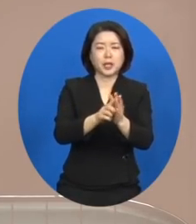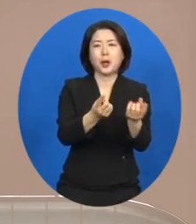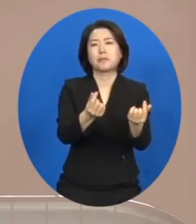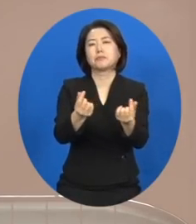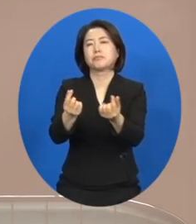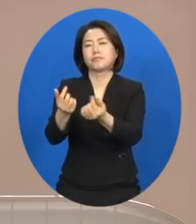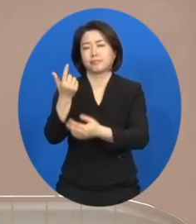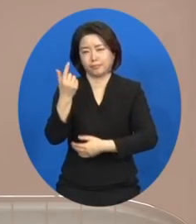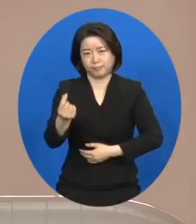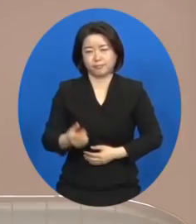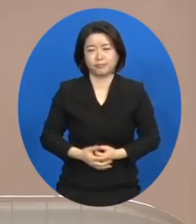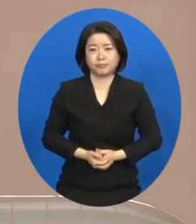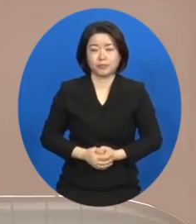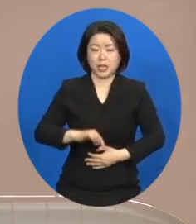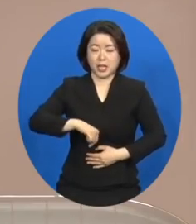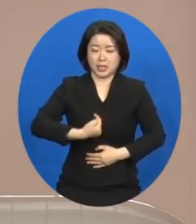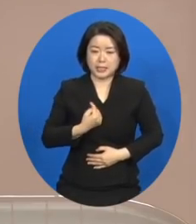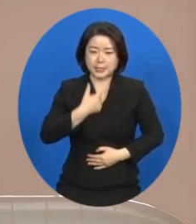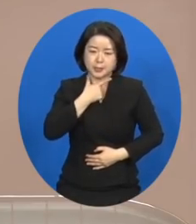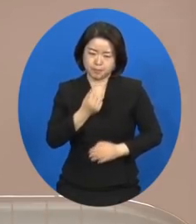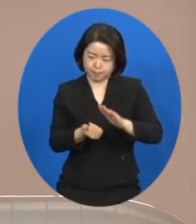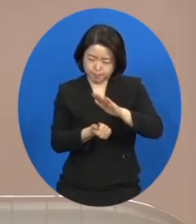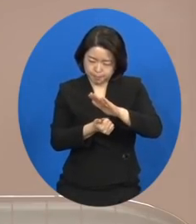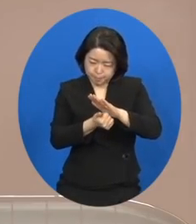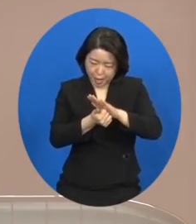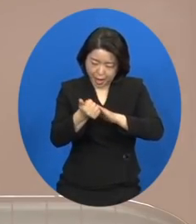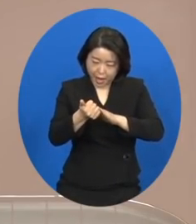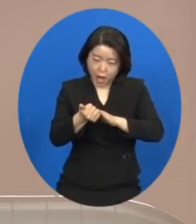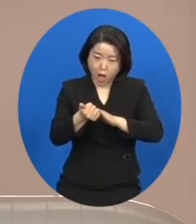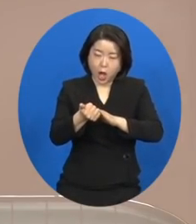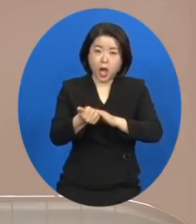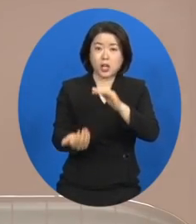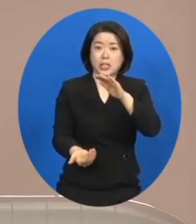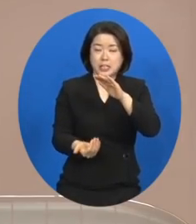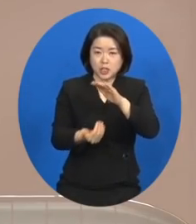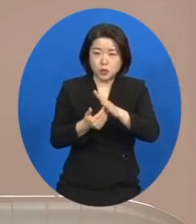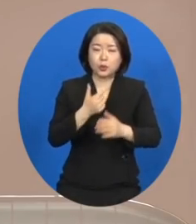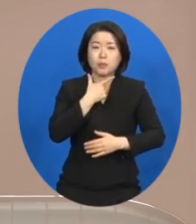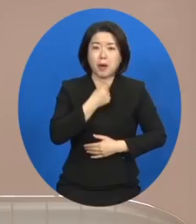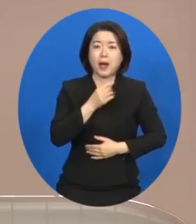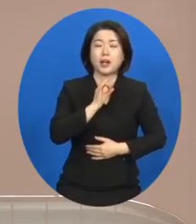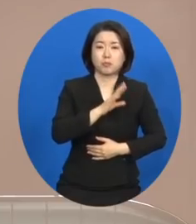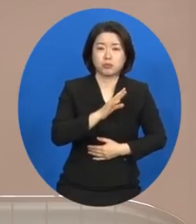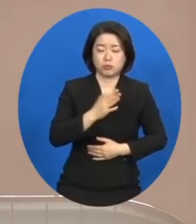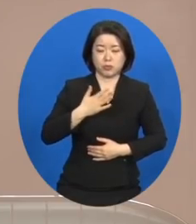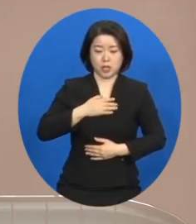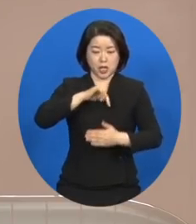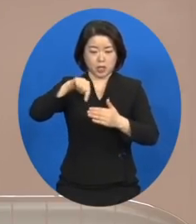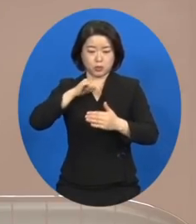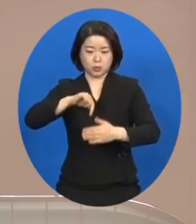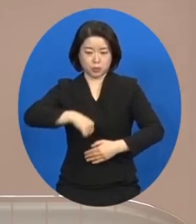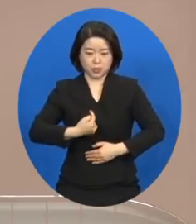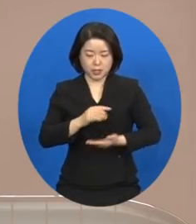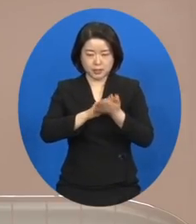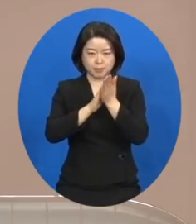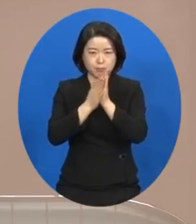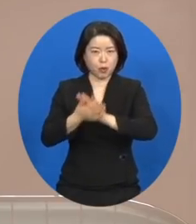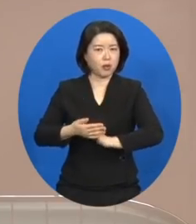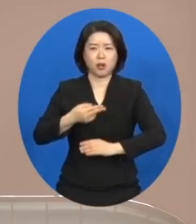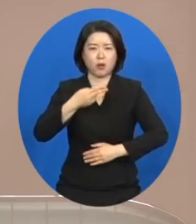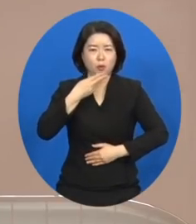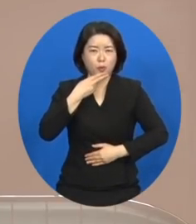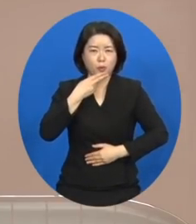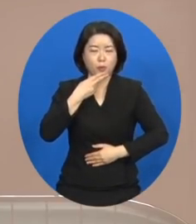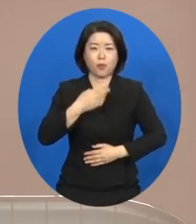있어요. 자신의 소원 성취만을 구할 뿐 진정 자신의 변화를 구하지 않기 때문에 그렇습니다. 그래서